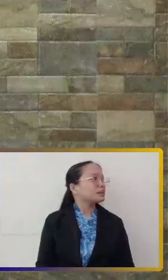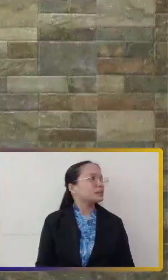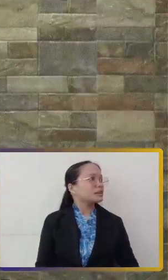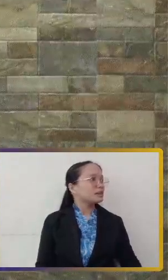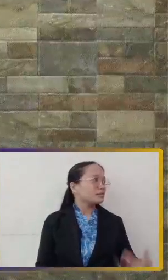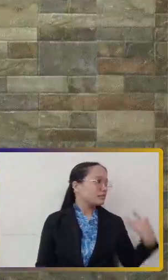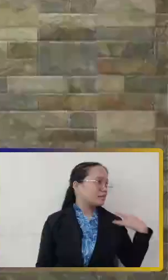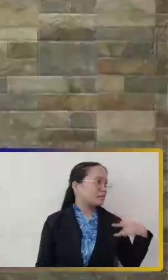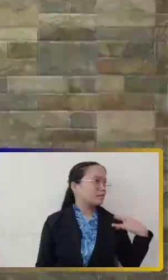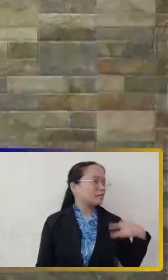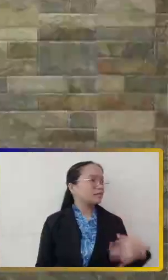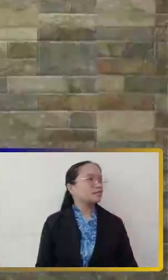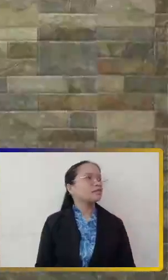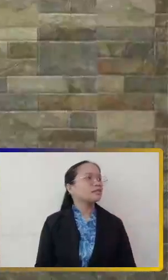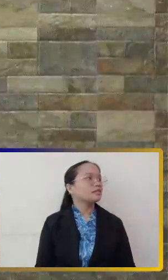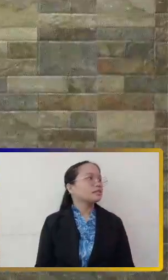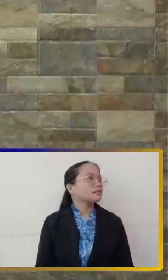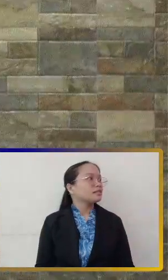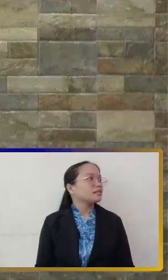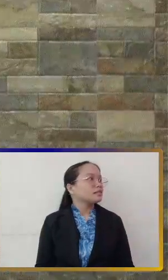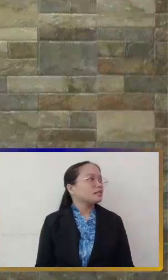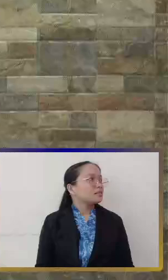done. Worship Him.